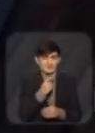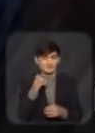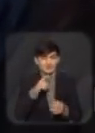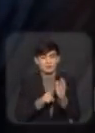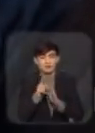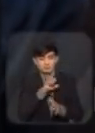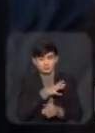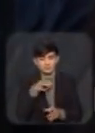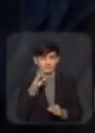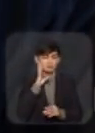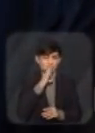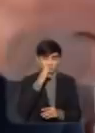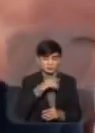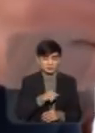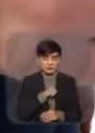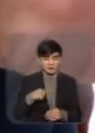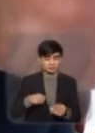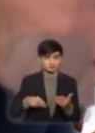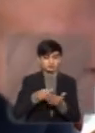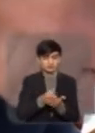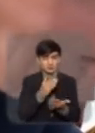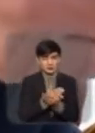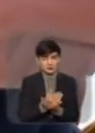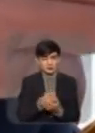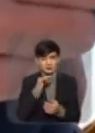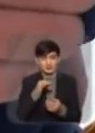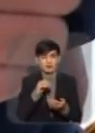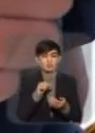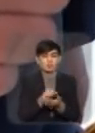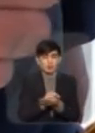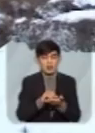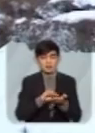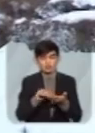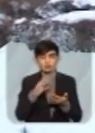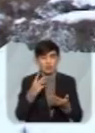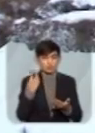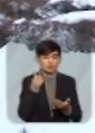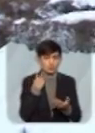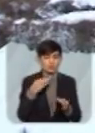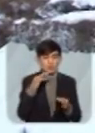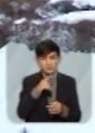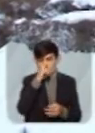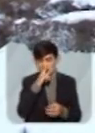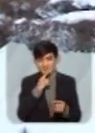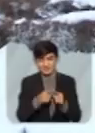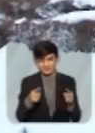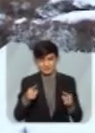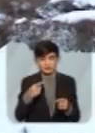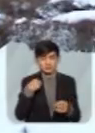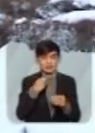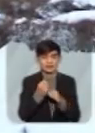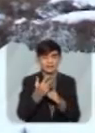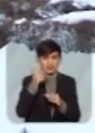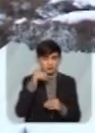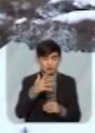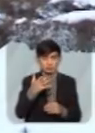Балабақша қызметкерлері төлемегендерге қанша қарыз екенін ескертіп қағаз бетіне жазып қойған. Толық бір айын төледік 13500. Бірінші